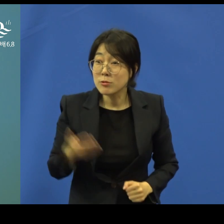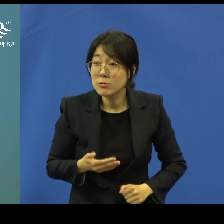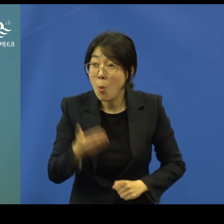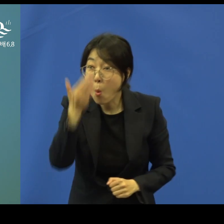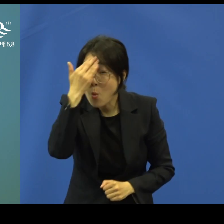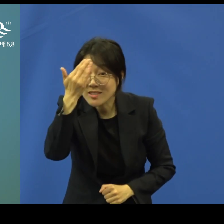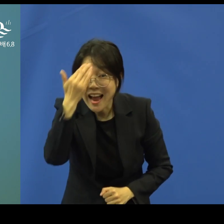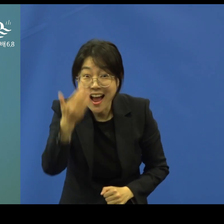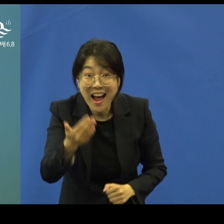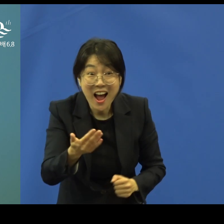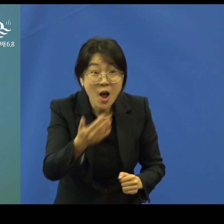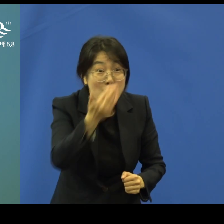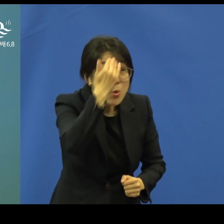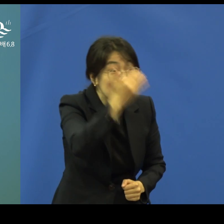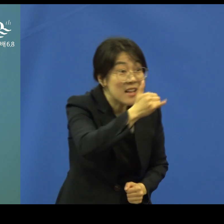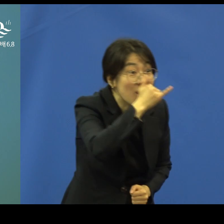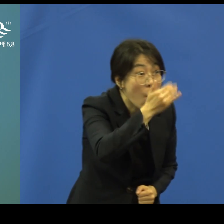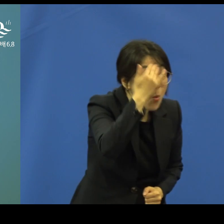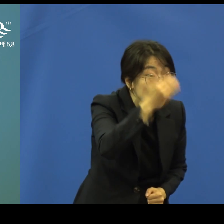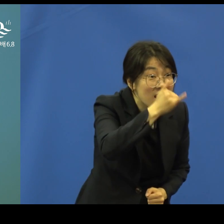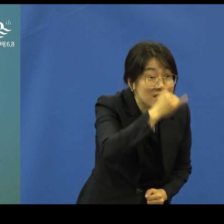안으로 깊숙이 들어가야 돈이 나와요.